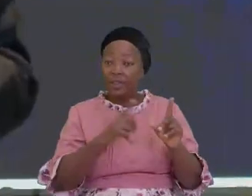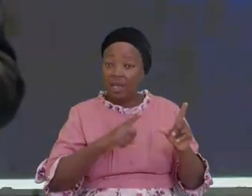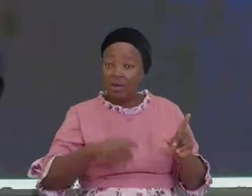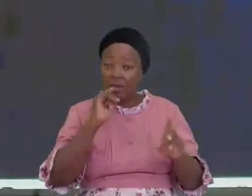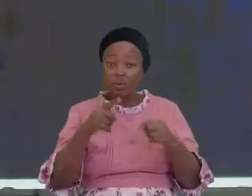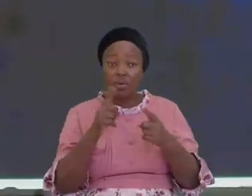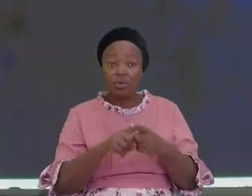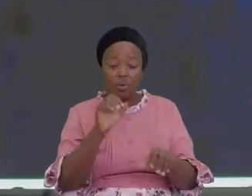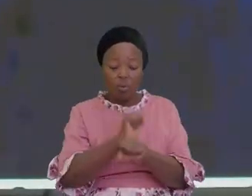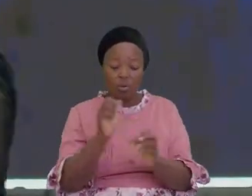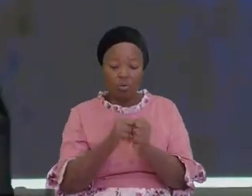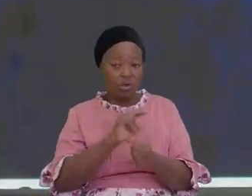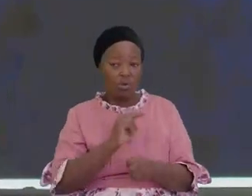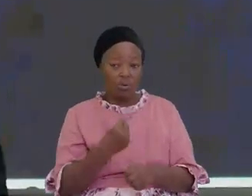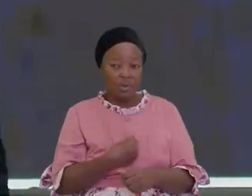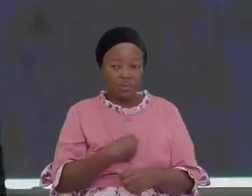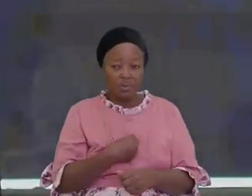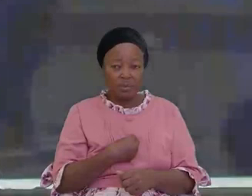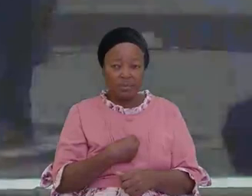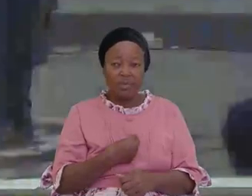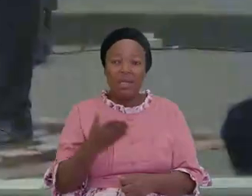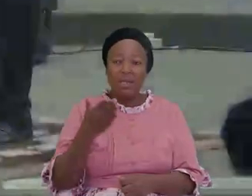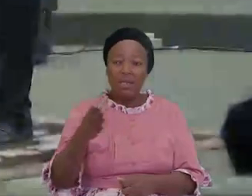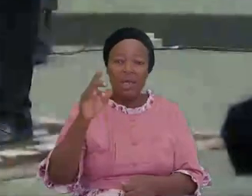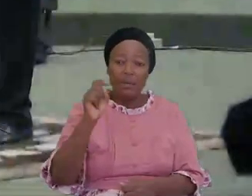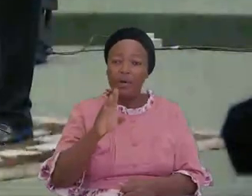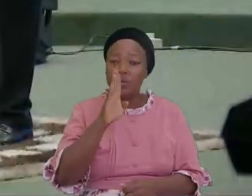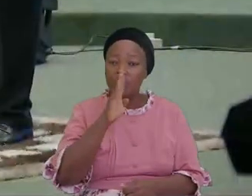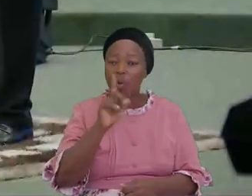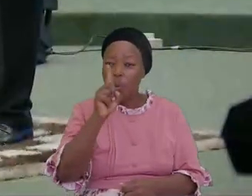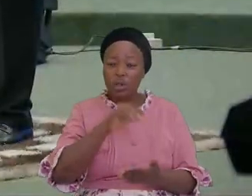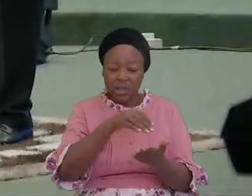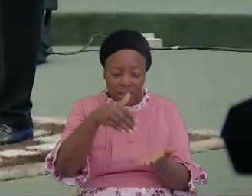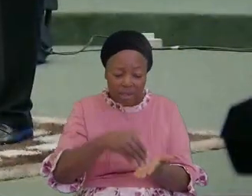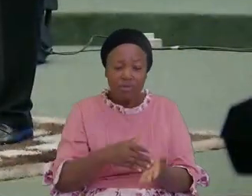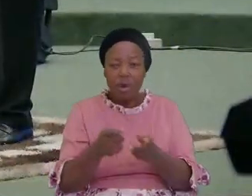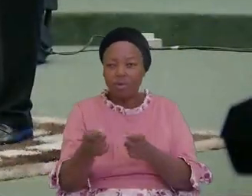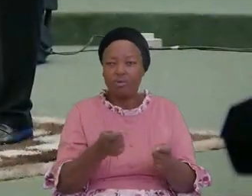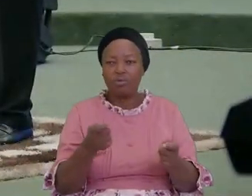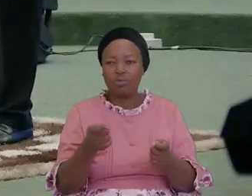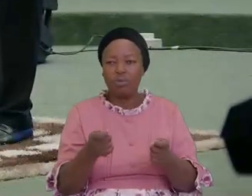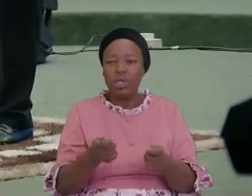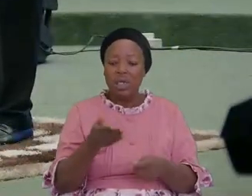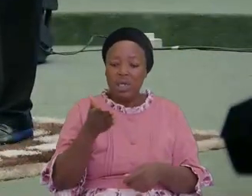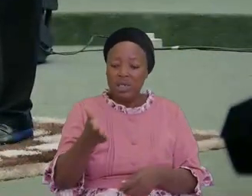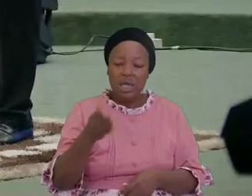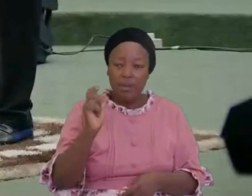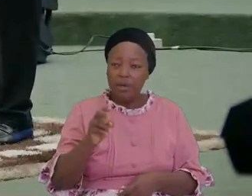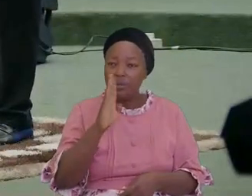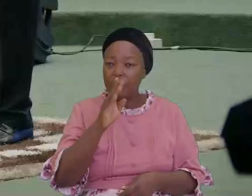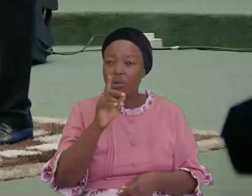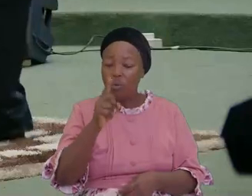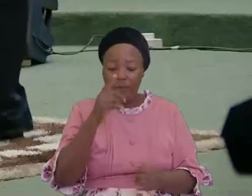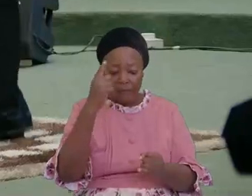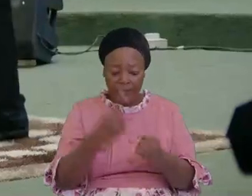Si le Seigneur doit agir avec nous, il faut un contrôle central. Il faut